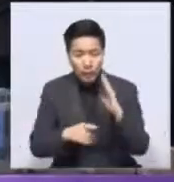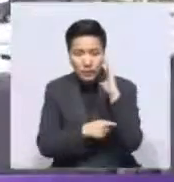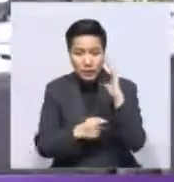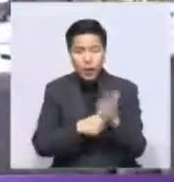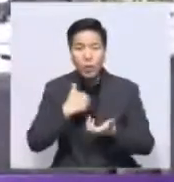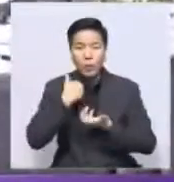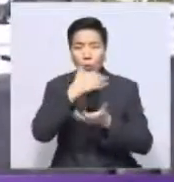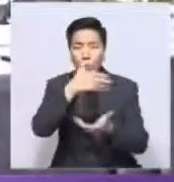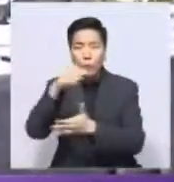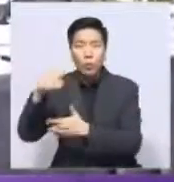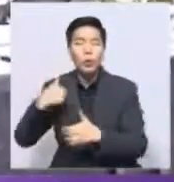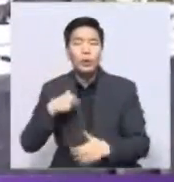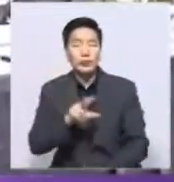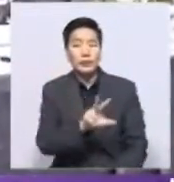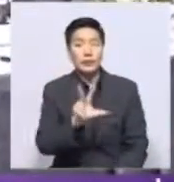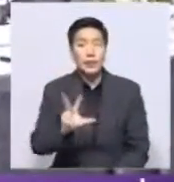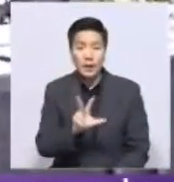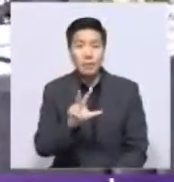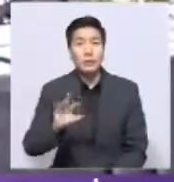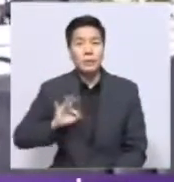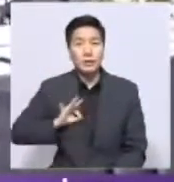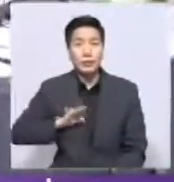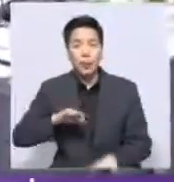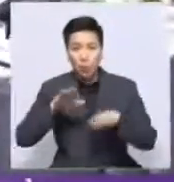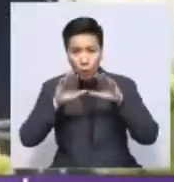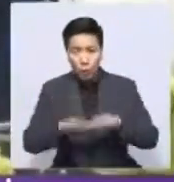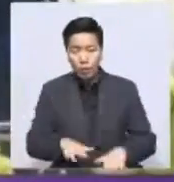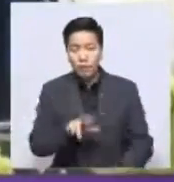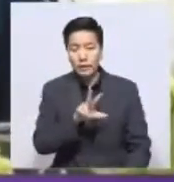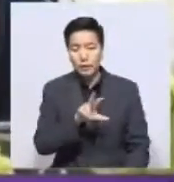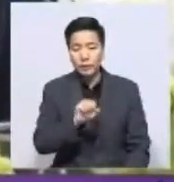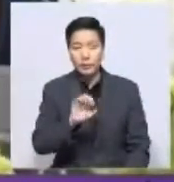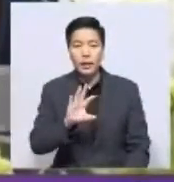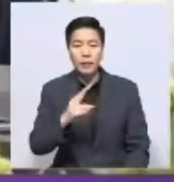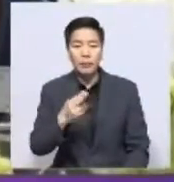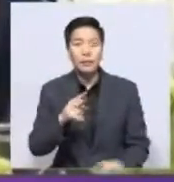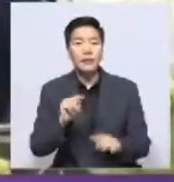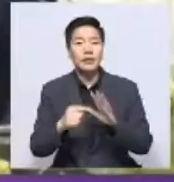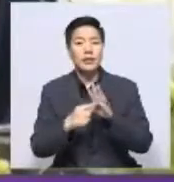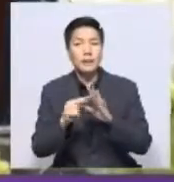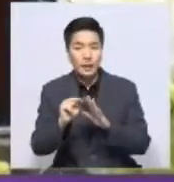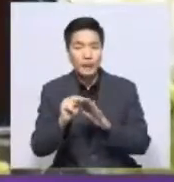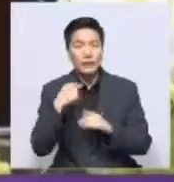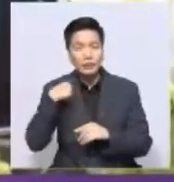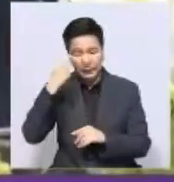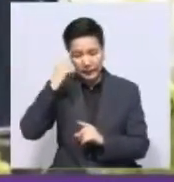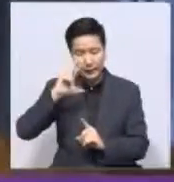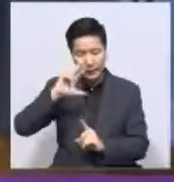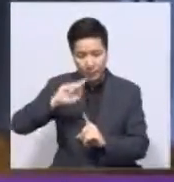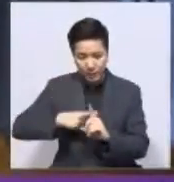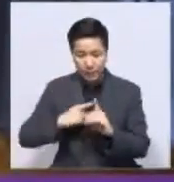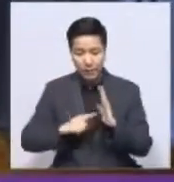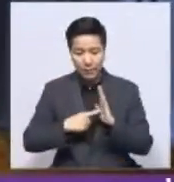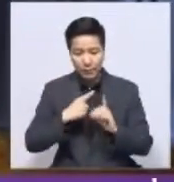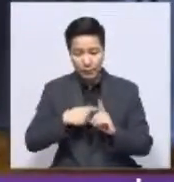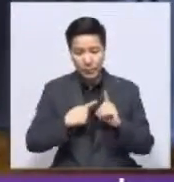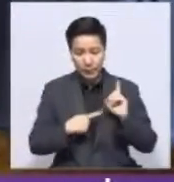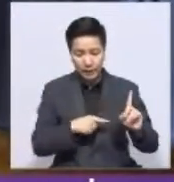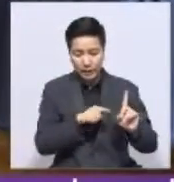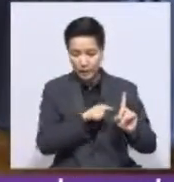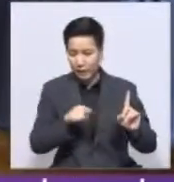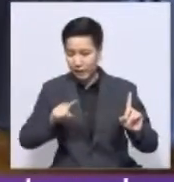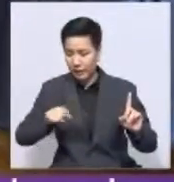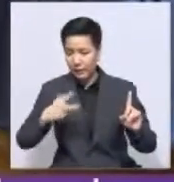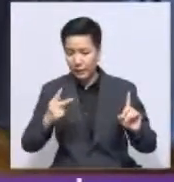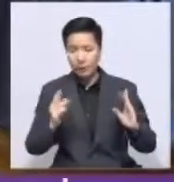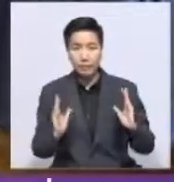างร่วมกันของ3ประเทศสมาชิกจำนวน 350,000 ตันภายในระยะเวลา3เดือนตั้งแต่เดือนมกราคมจนถึงสิ้